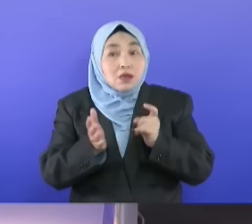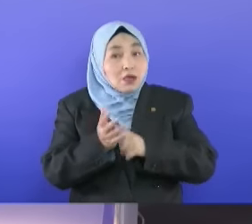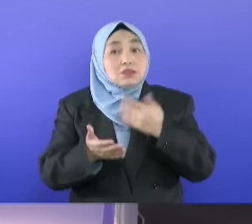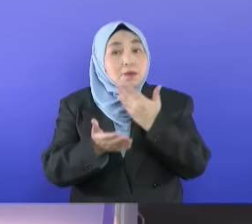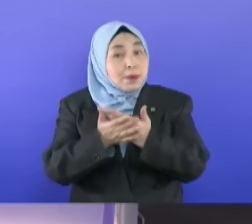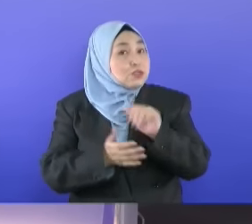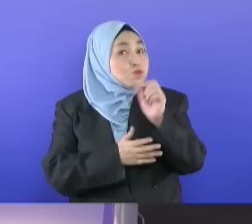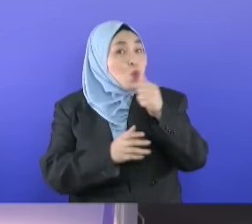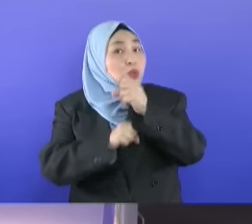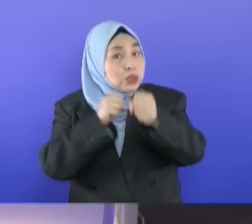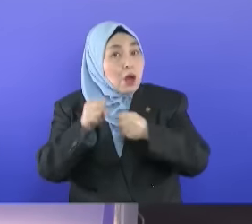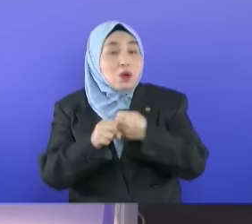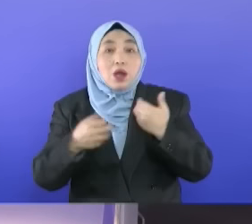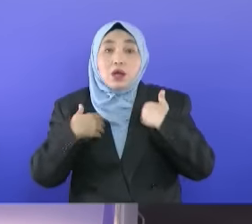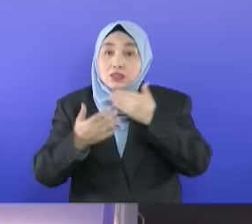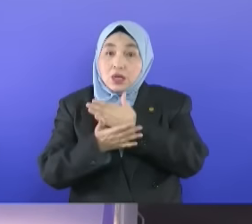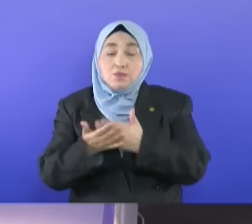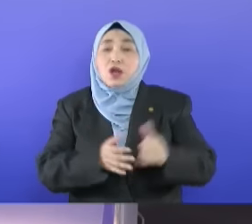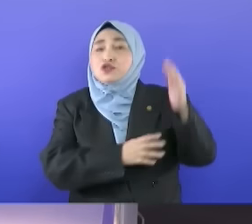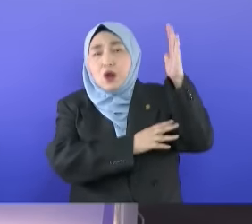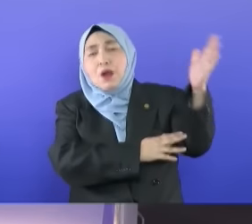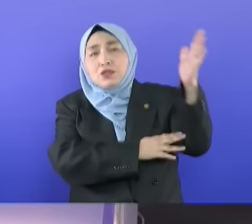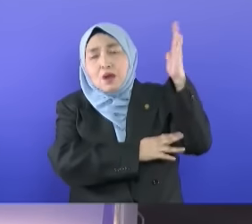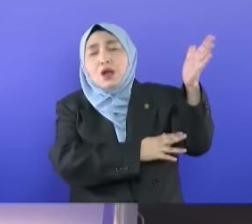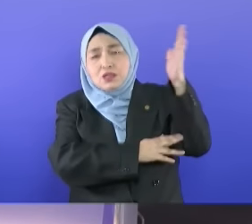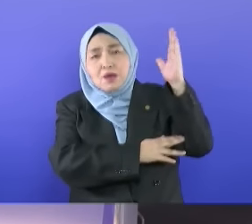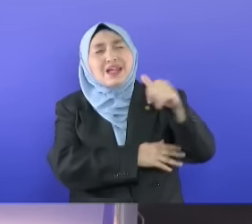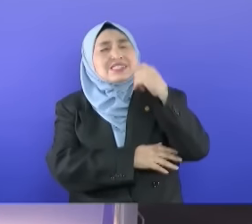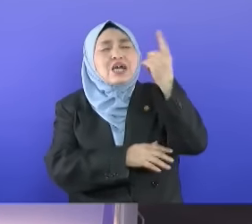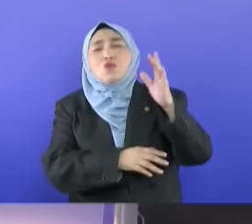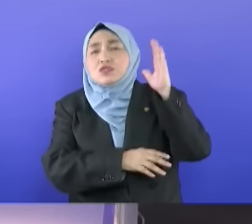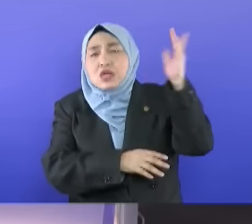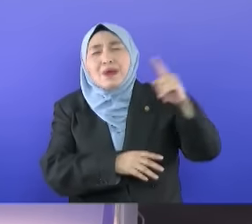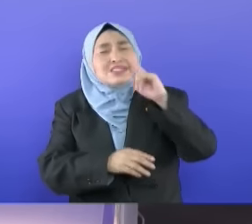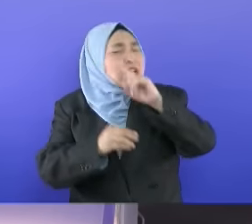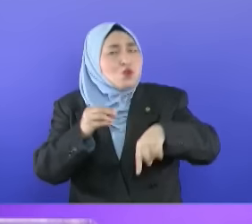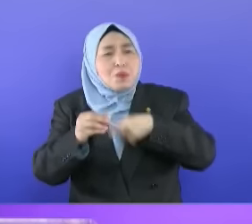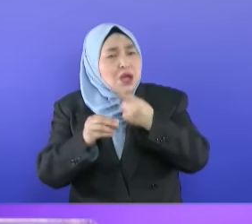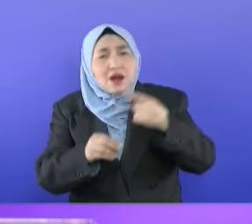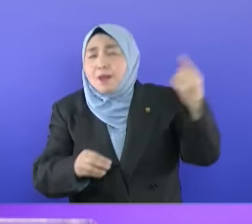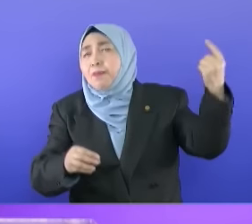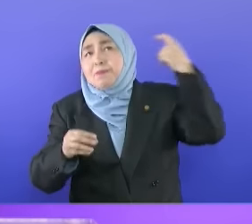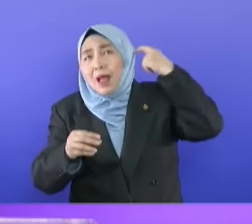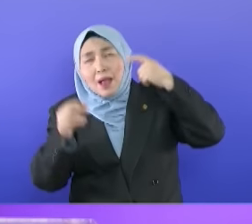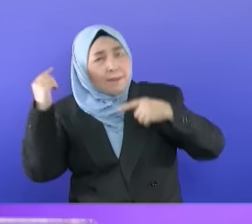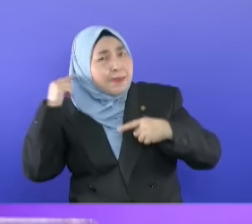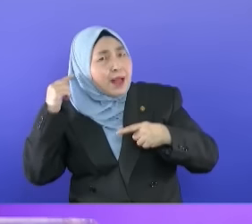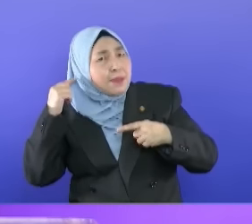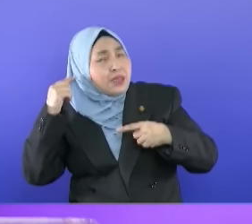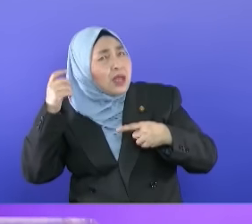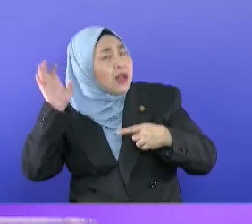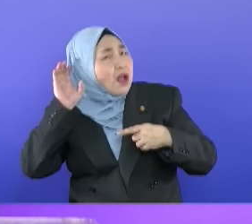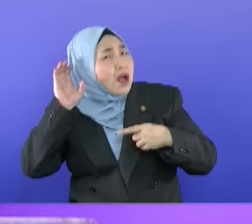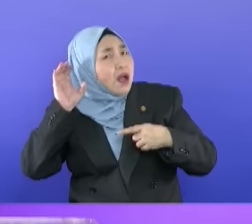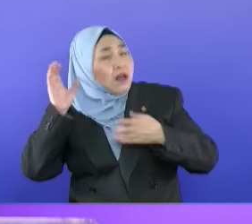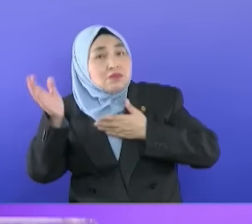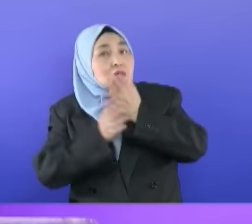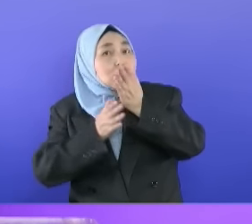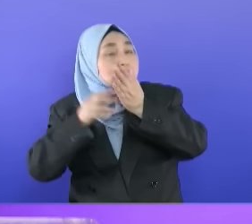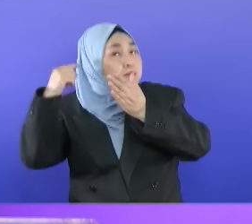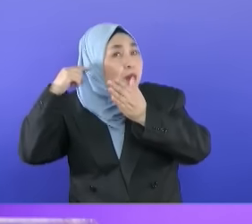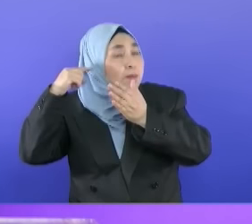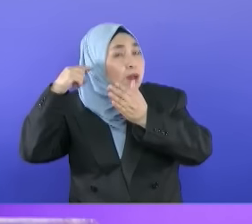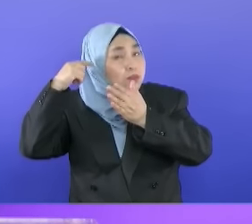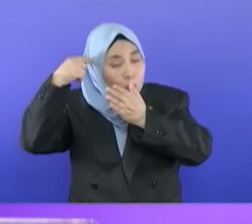10 tahun ada yang kadang-kadang ceramah banyak-banyak satu ceramah satu dengan saja terus Sob masuk